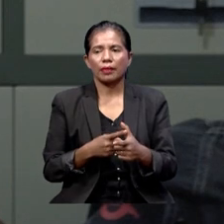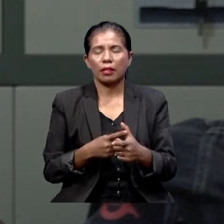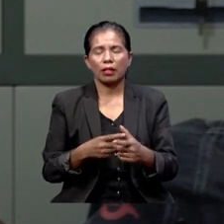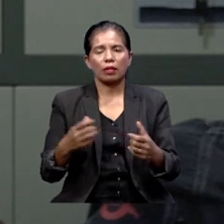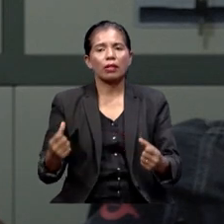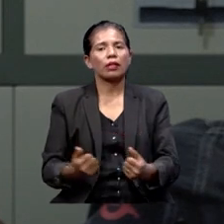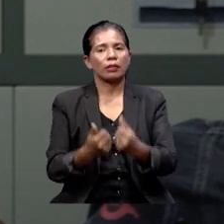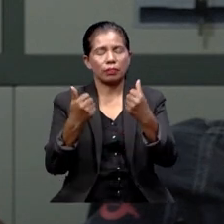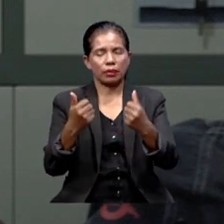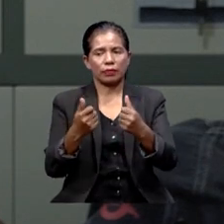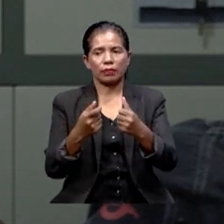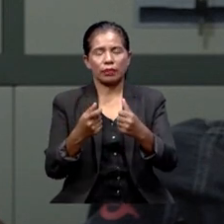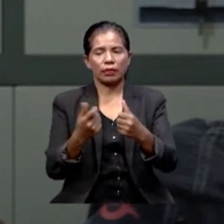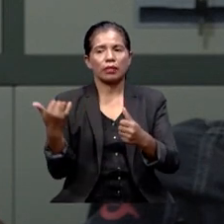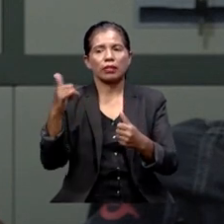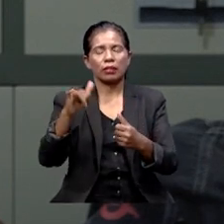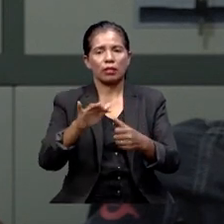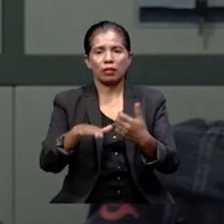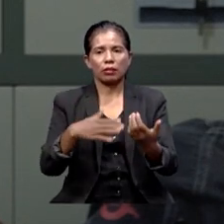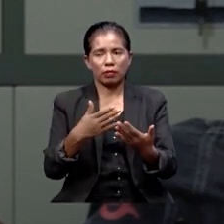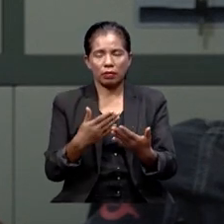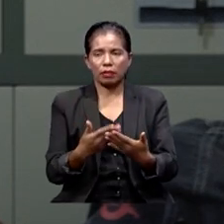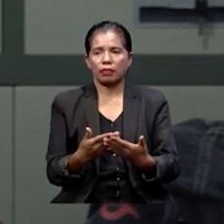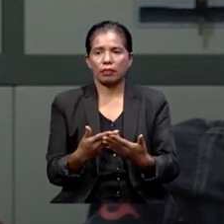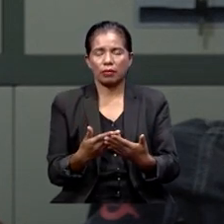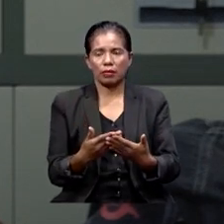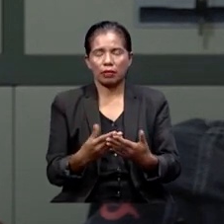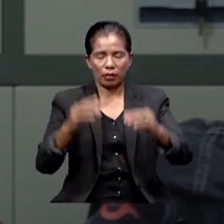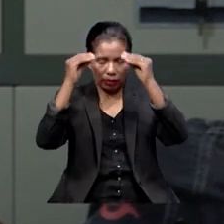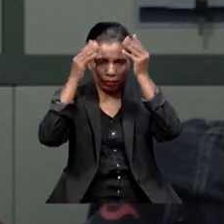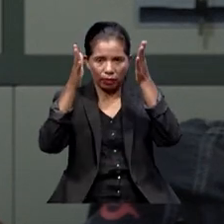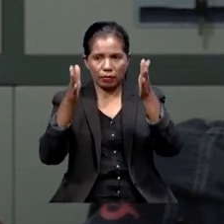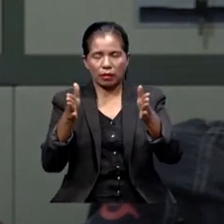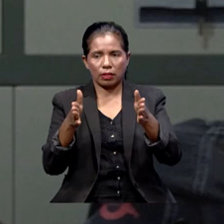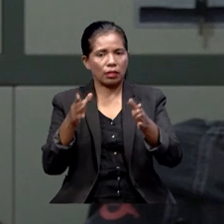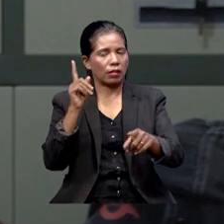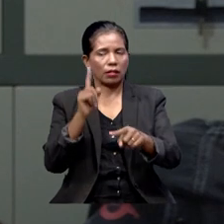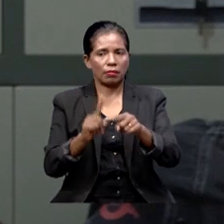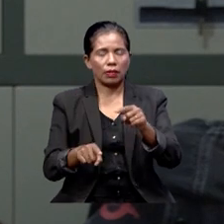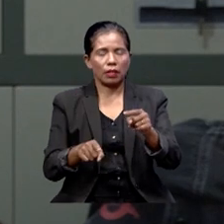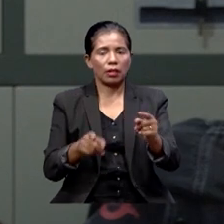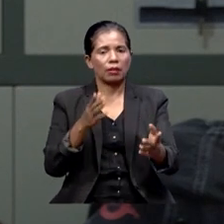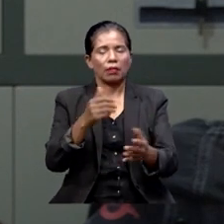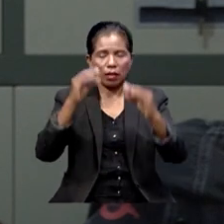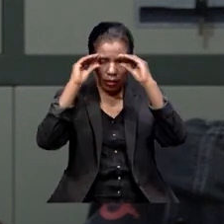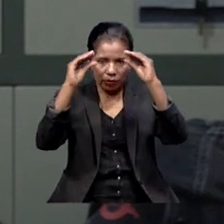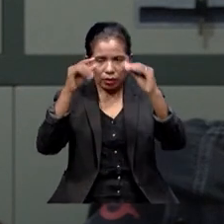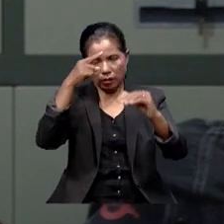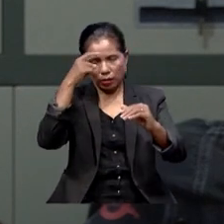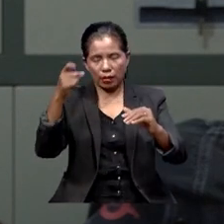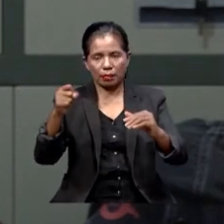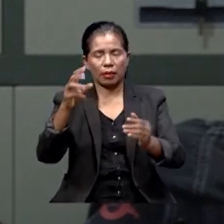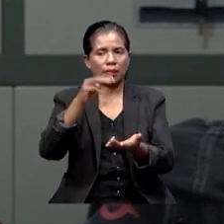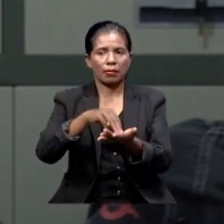desportu, sir hirekne, profesor sir la bele narantama tamba materi